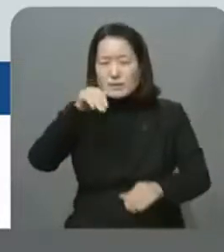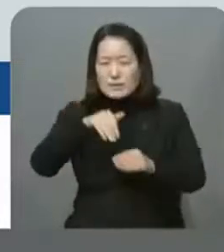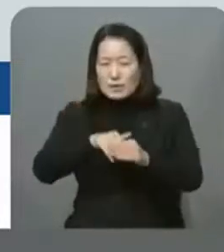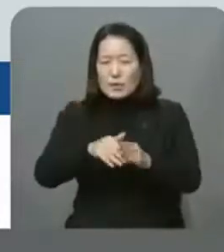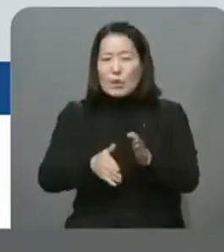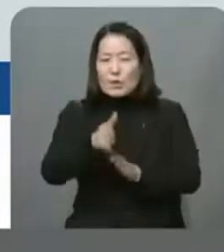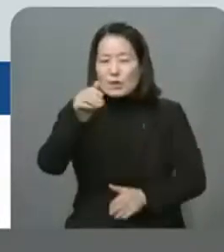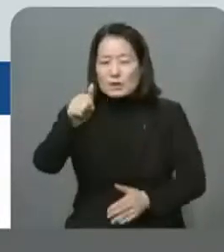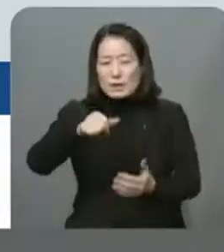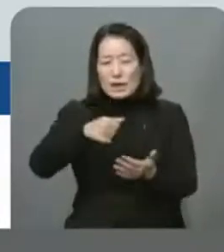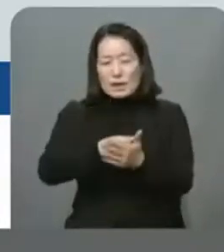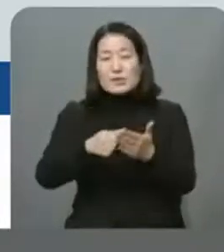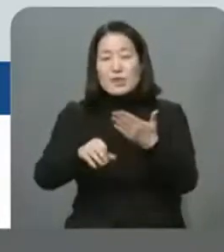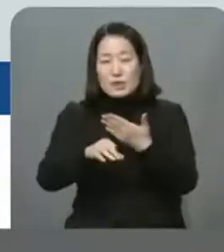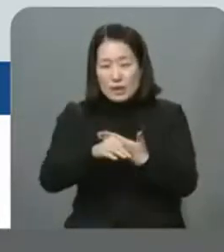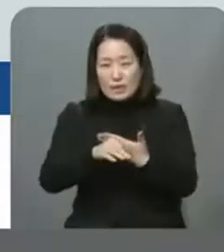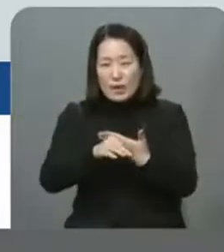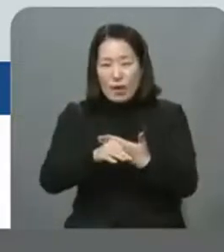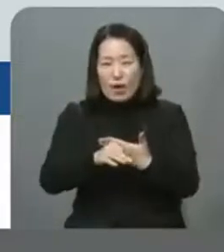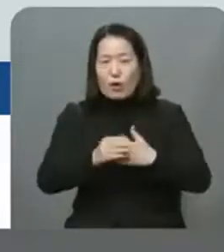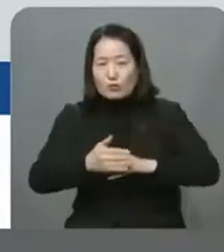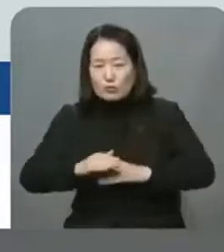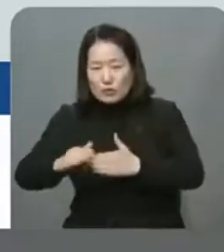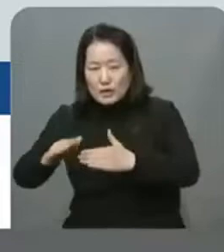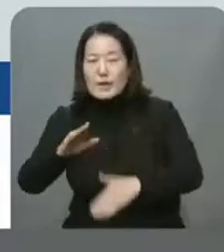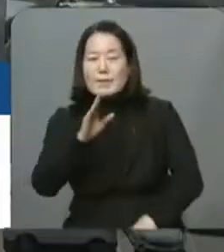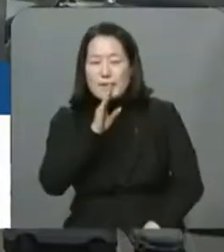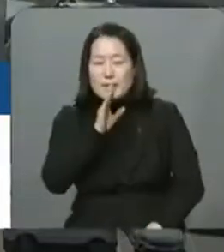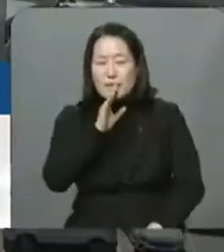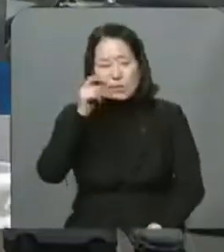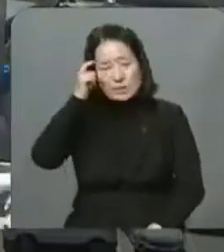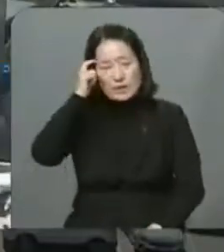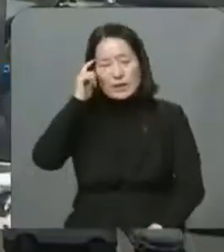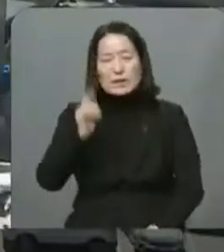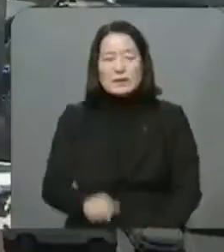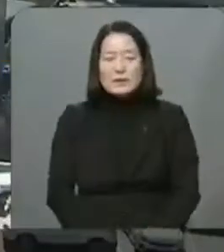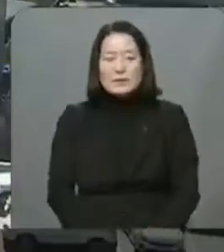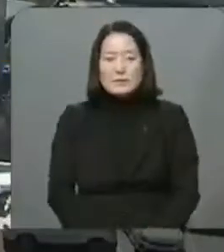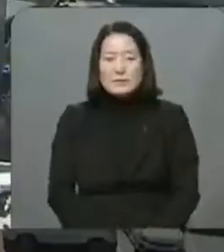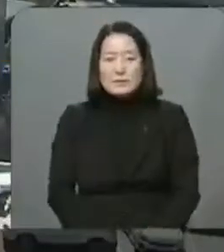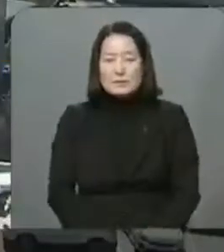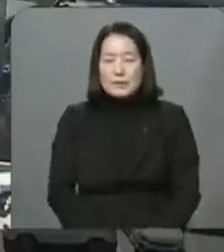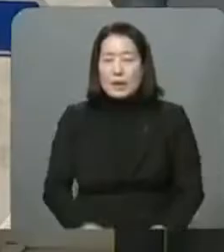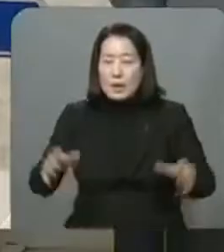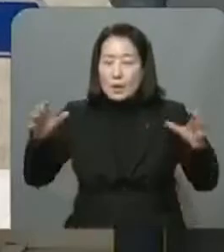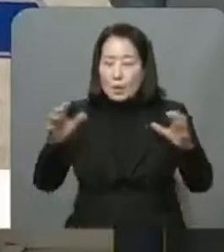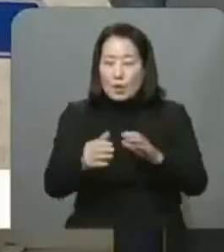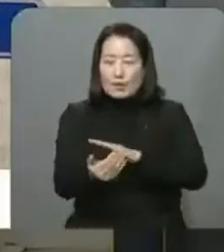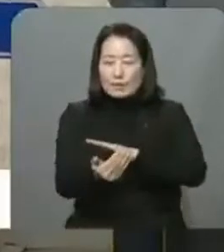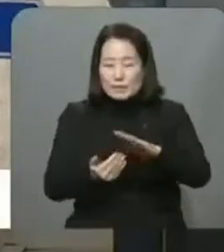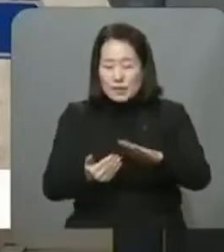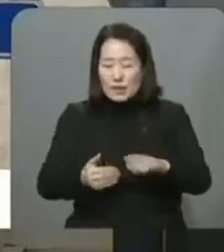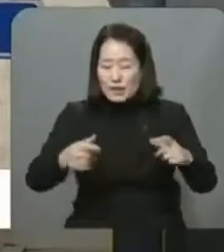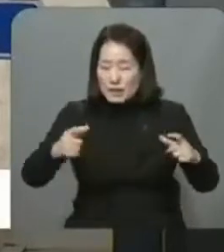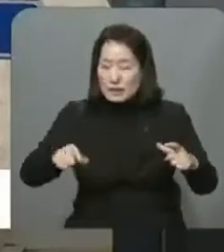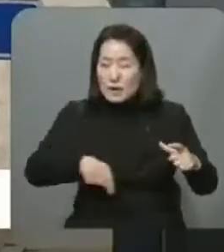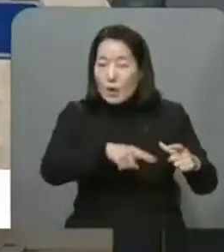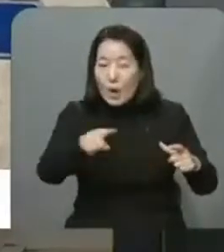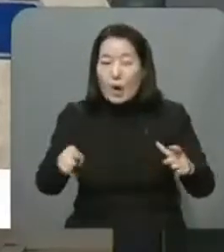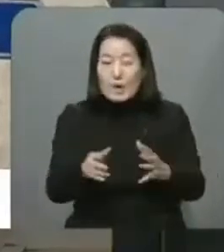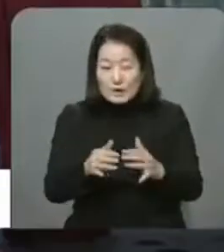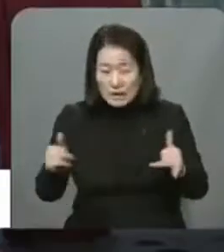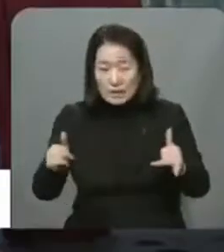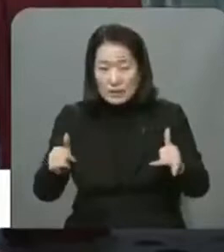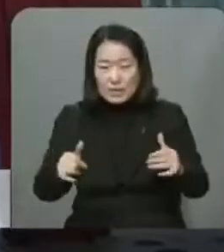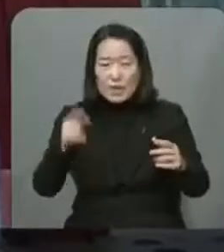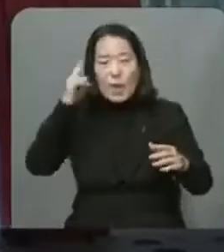면밀하게 검토해 추진하는 것이 더 바람직하다고 판단됩니다. 특히 지자체 통합에 앞서 지역사회를 중심으로